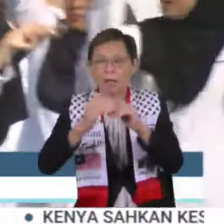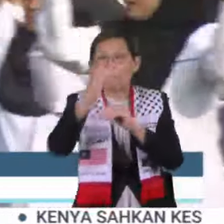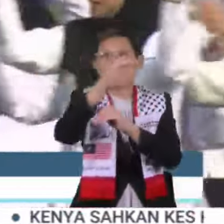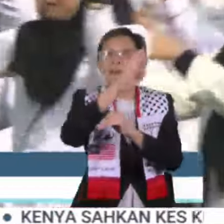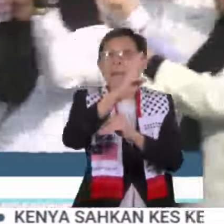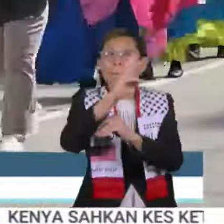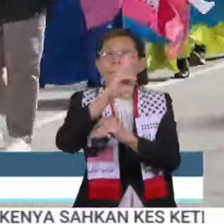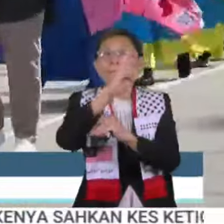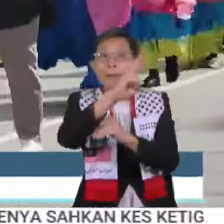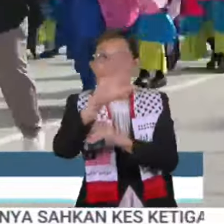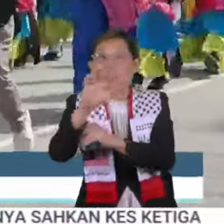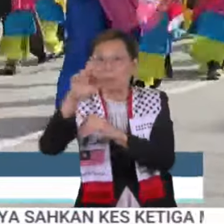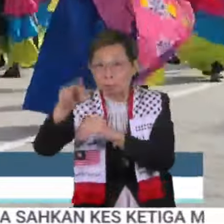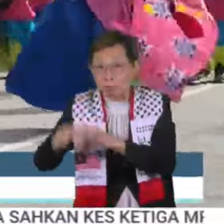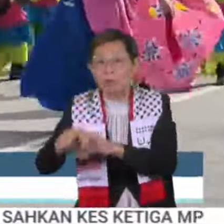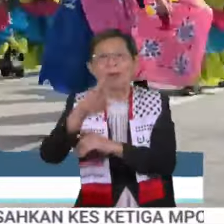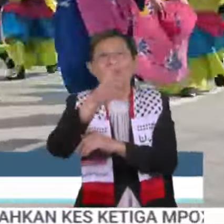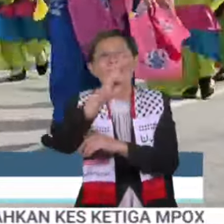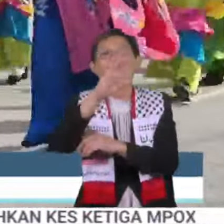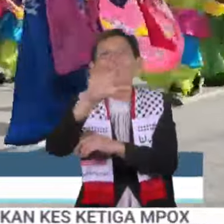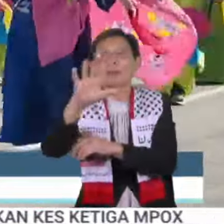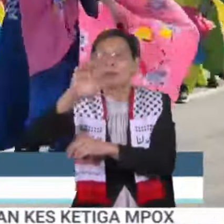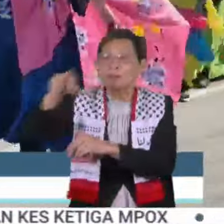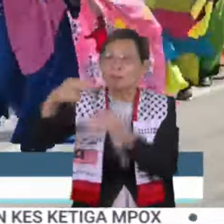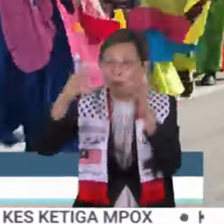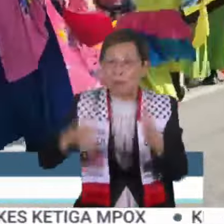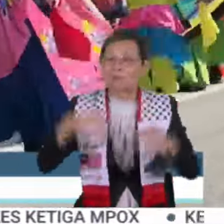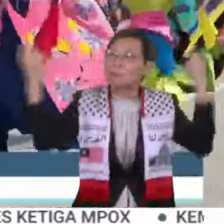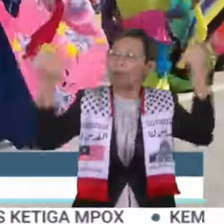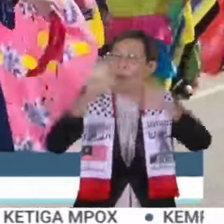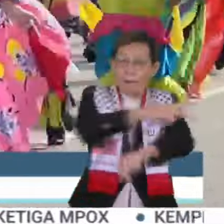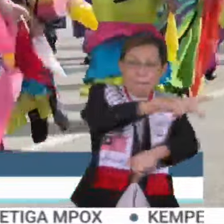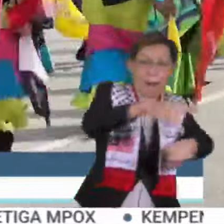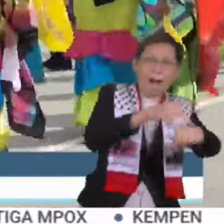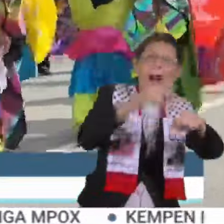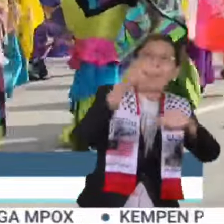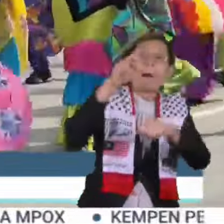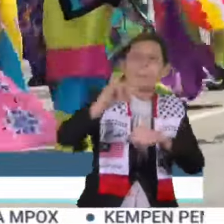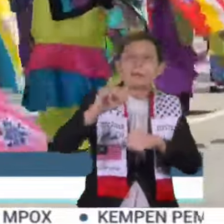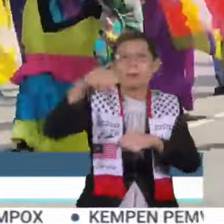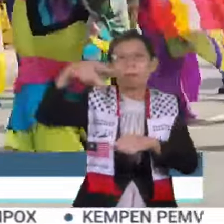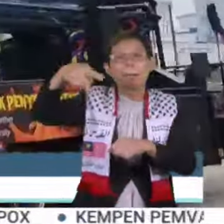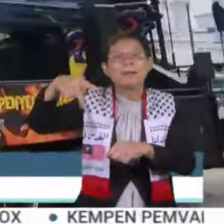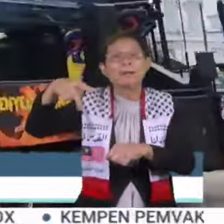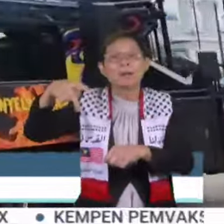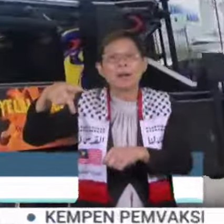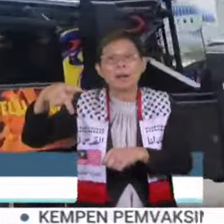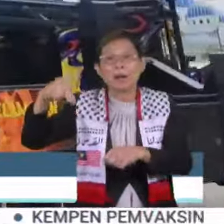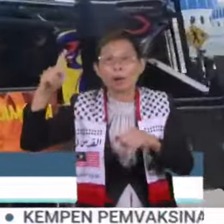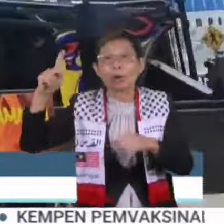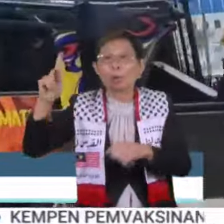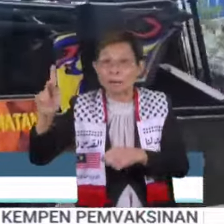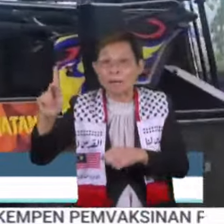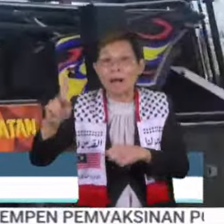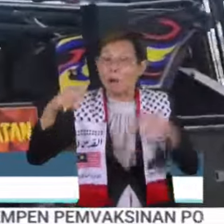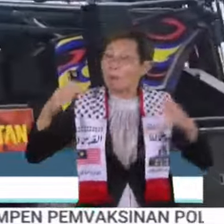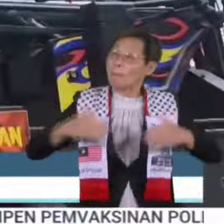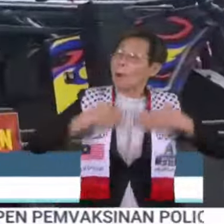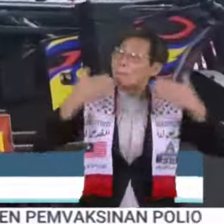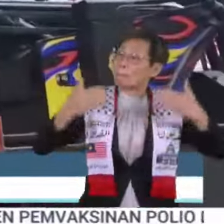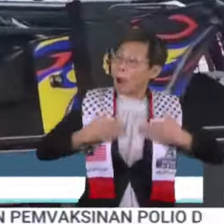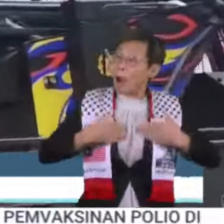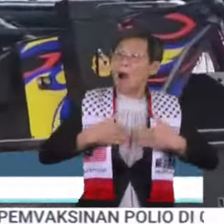lebih 65,000 rakyat. Acara sambutan berlangsung di Padang Majlis Bandaraya Kuantan 1, dimeriahkan dengan